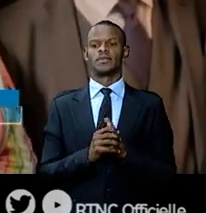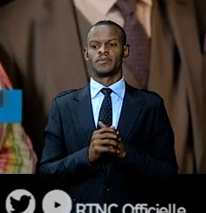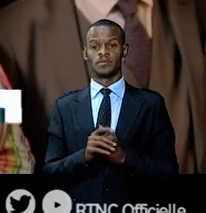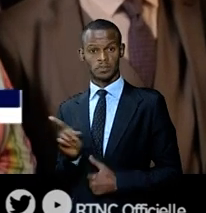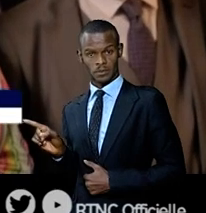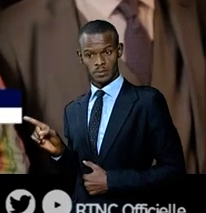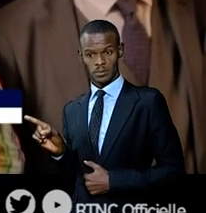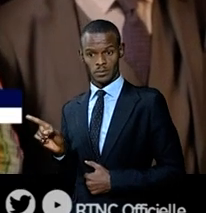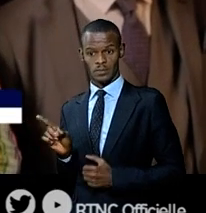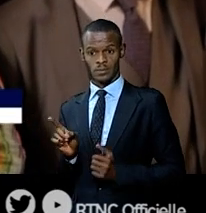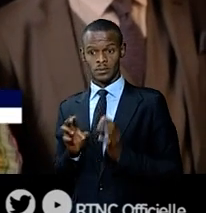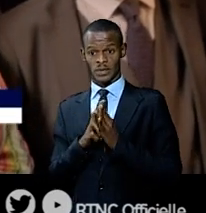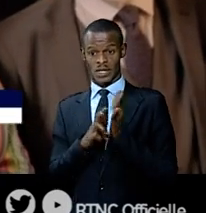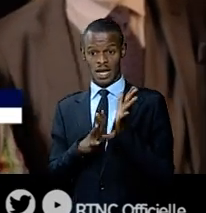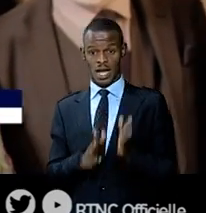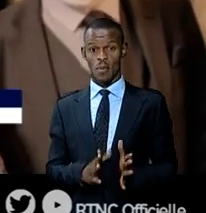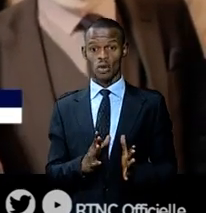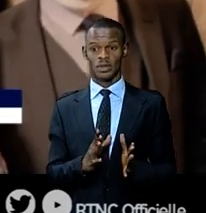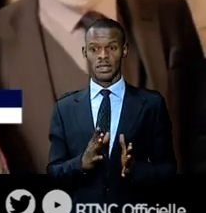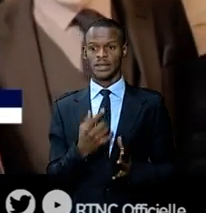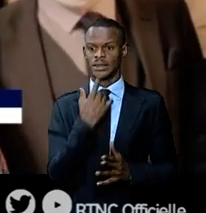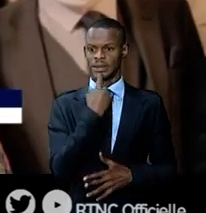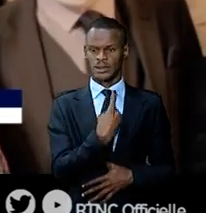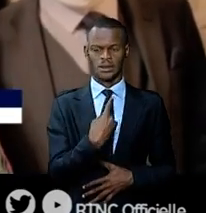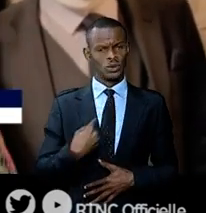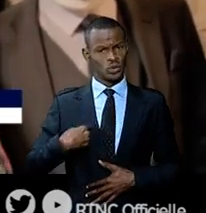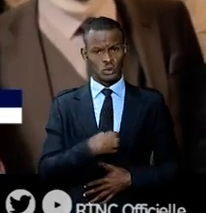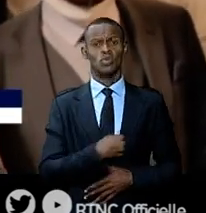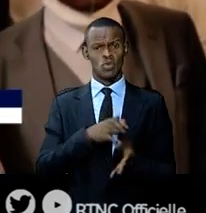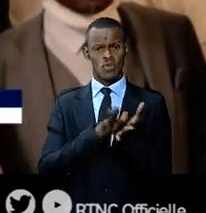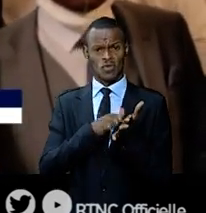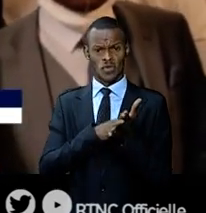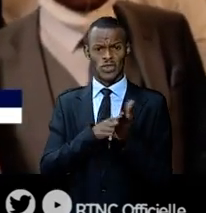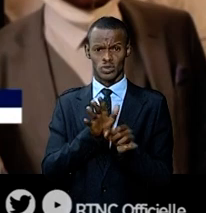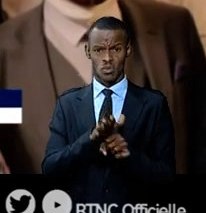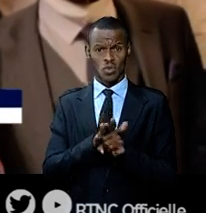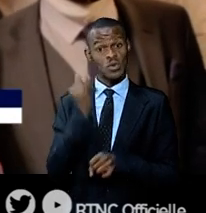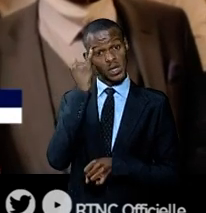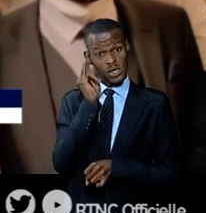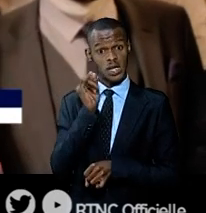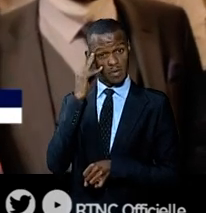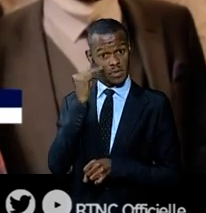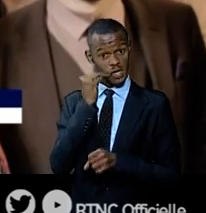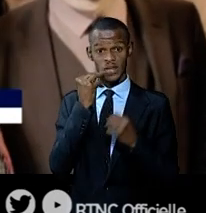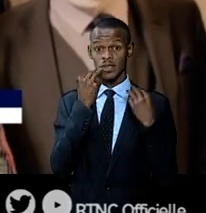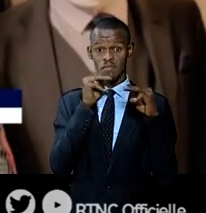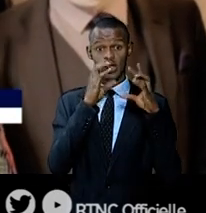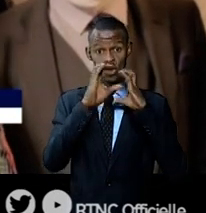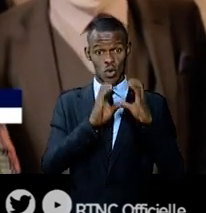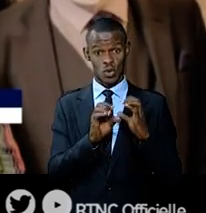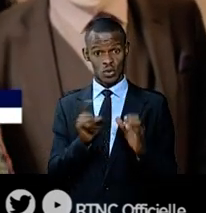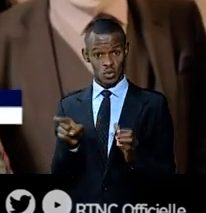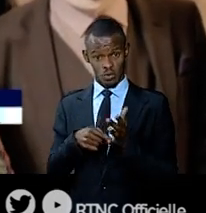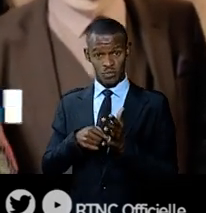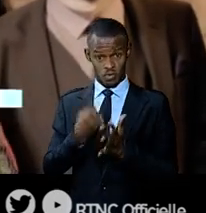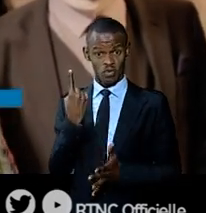l'initiative du ministre d'État en charge de la communication et des médias pour s'être engagé encore une fois, parce qu'il l'avait